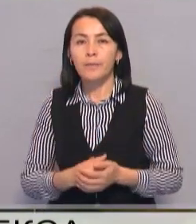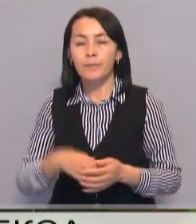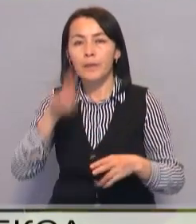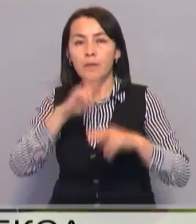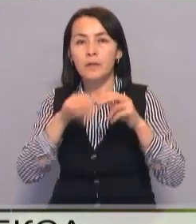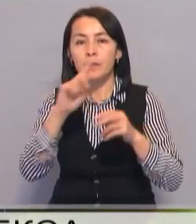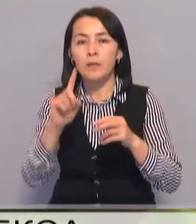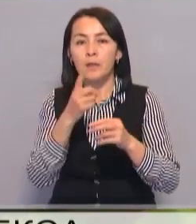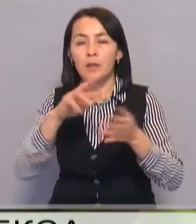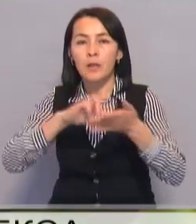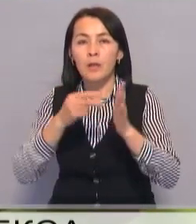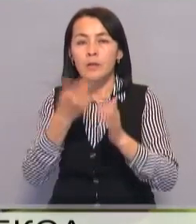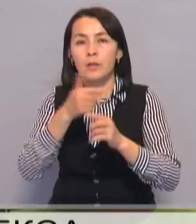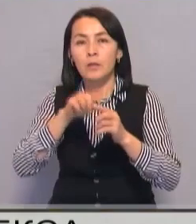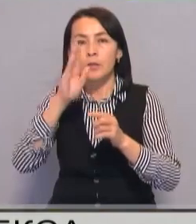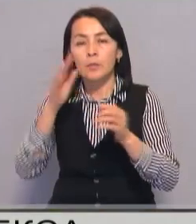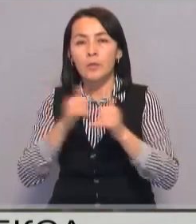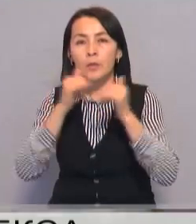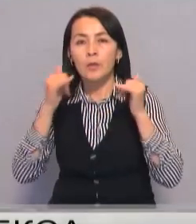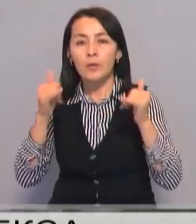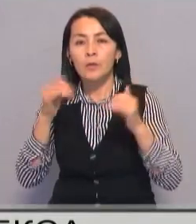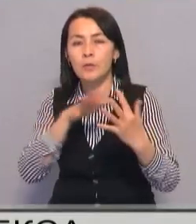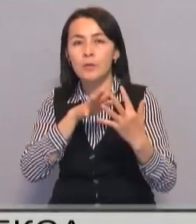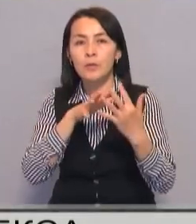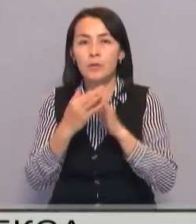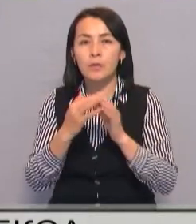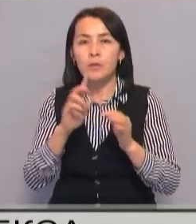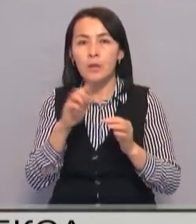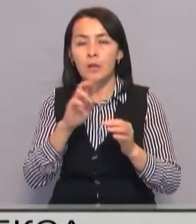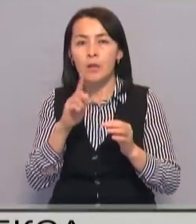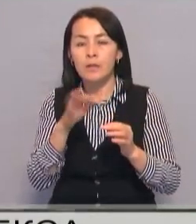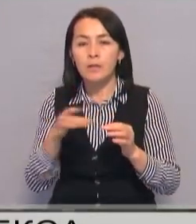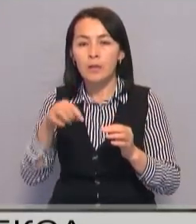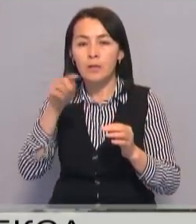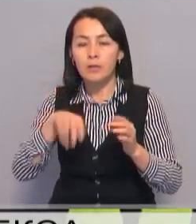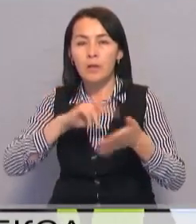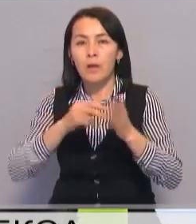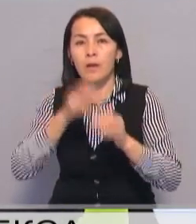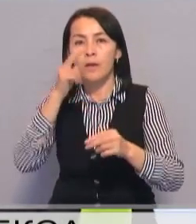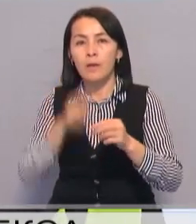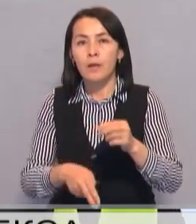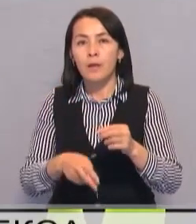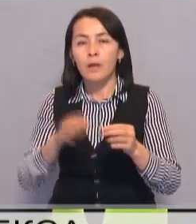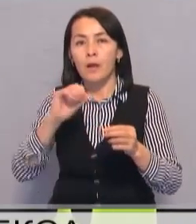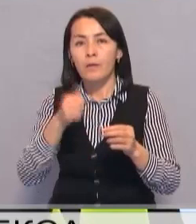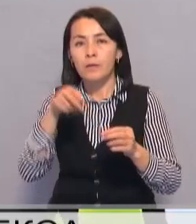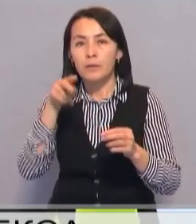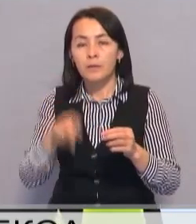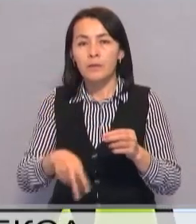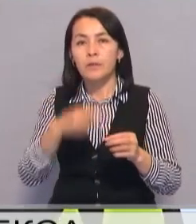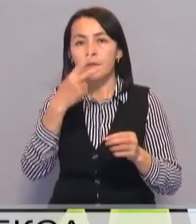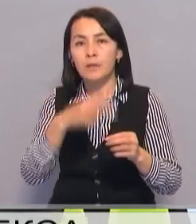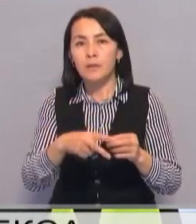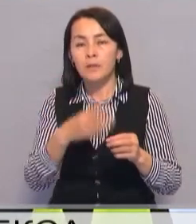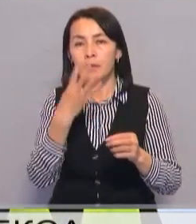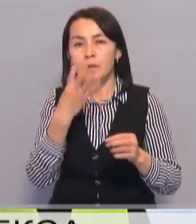Строительство первого этапа проекта, которое будет реализовано в поселке Бирлик Келесского района, планируется завершить в августе 2024